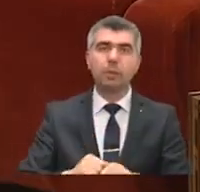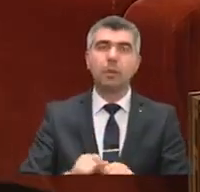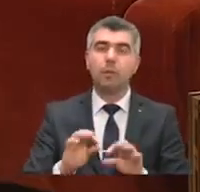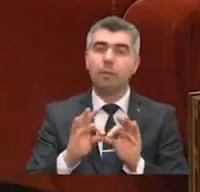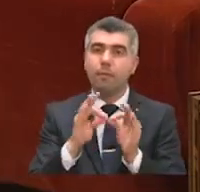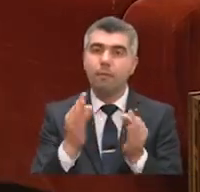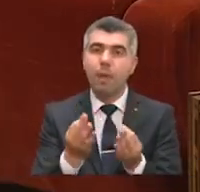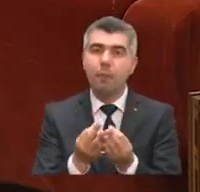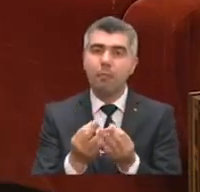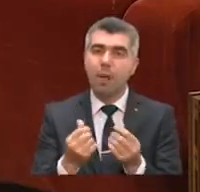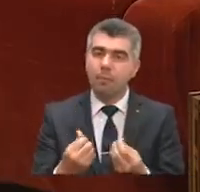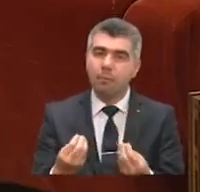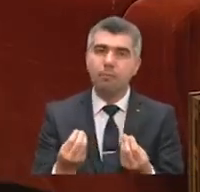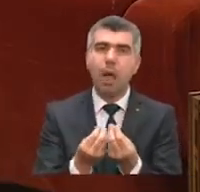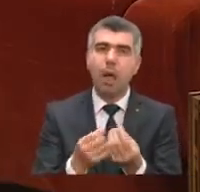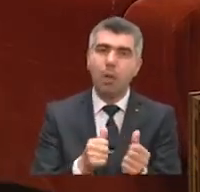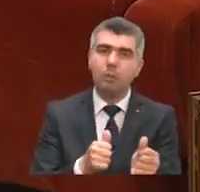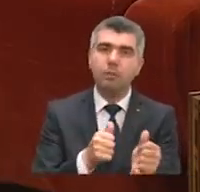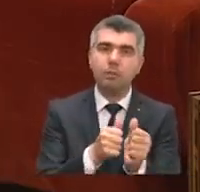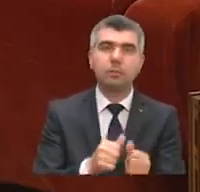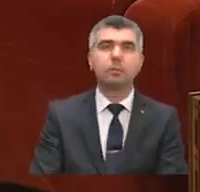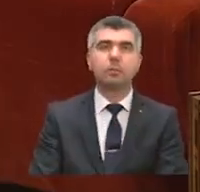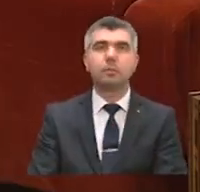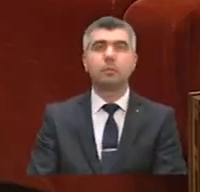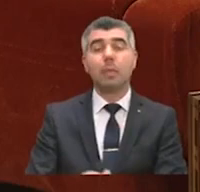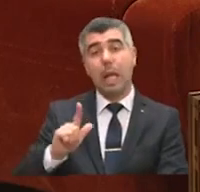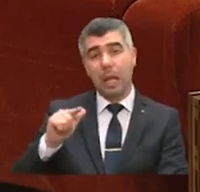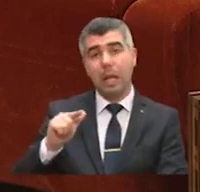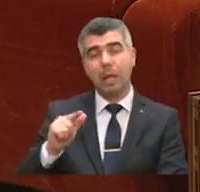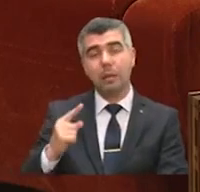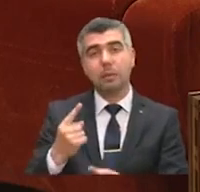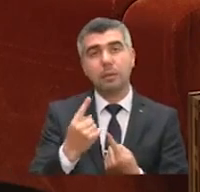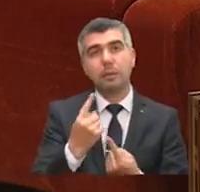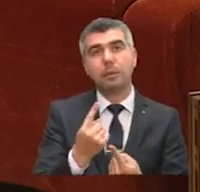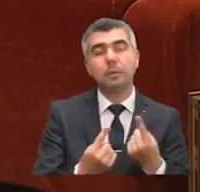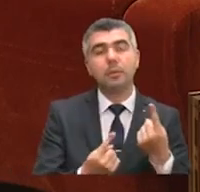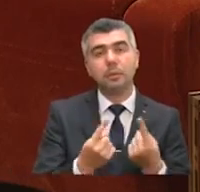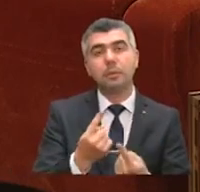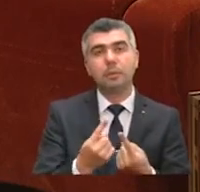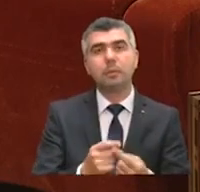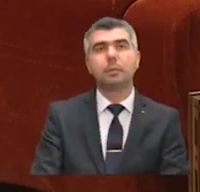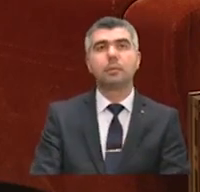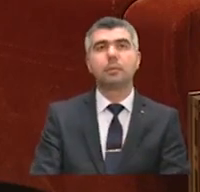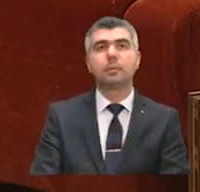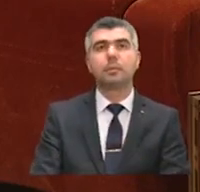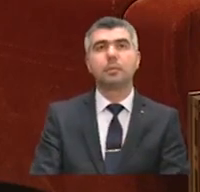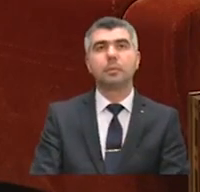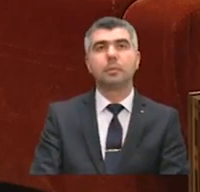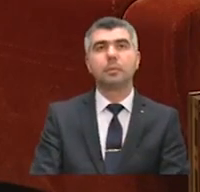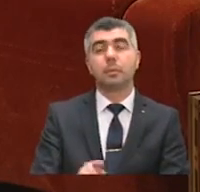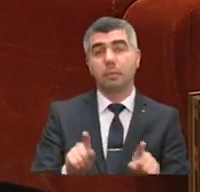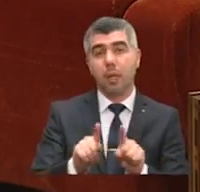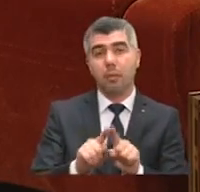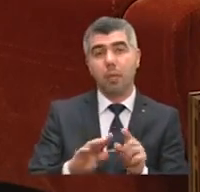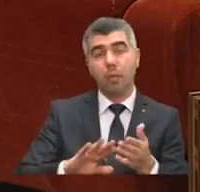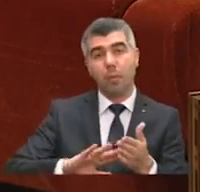وعائلاتهم يمشيو معاهم. بالطبع يمكن يكونوا بعض الحالات اللي ما تموش